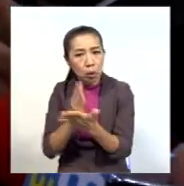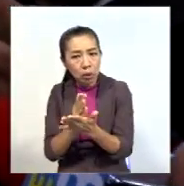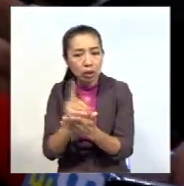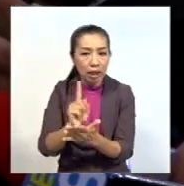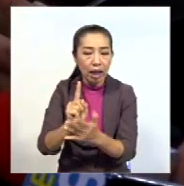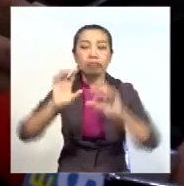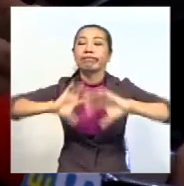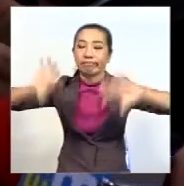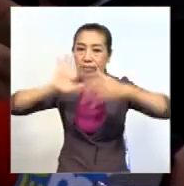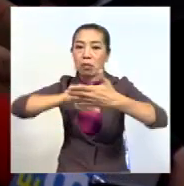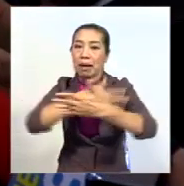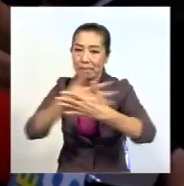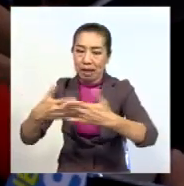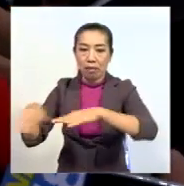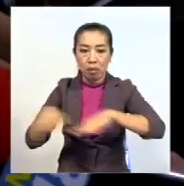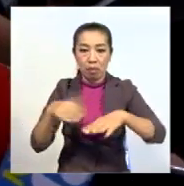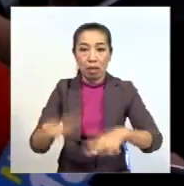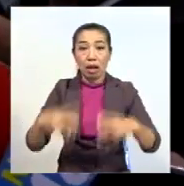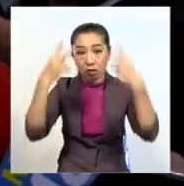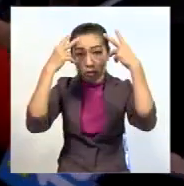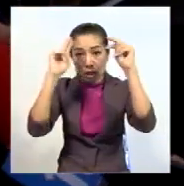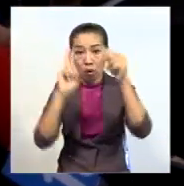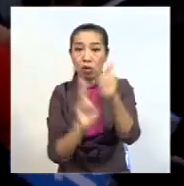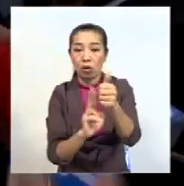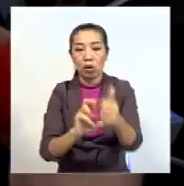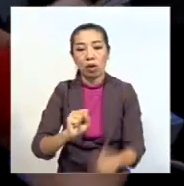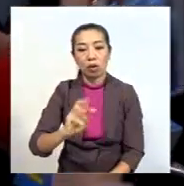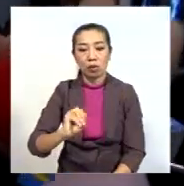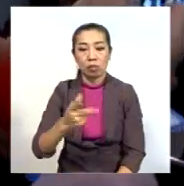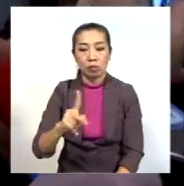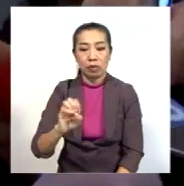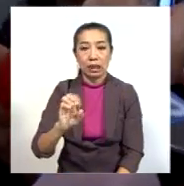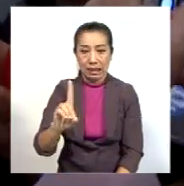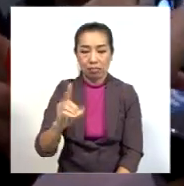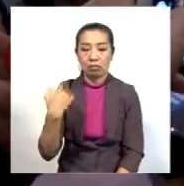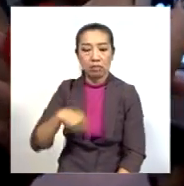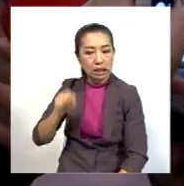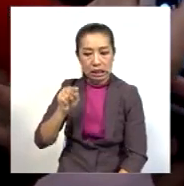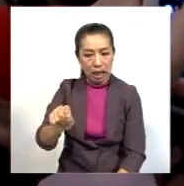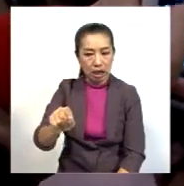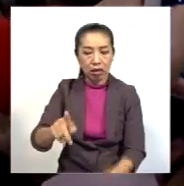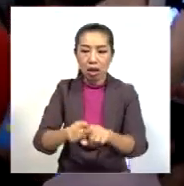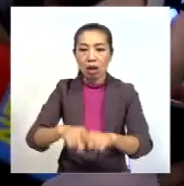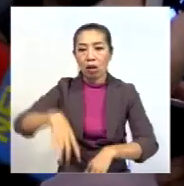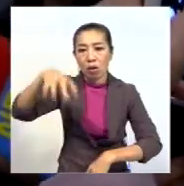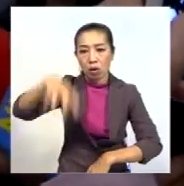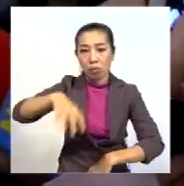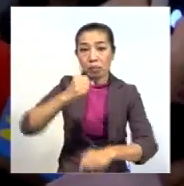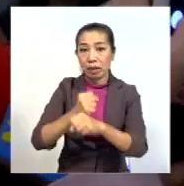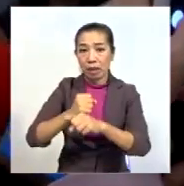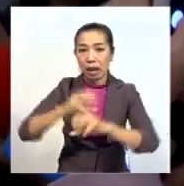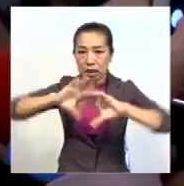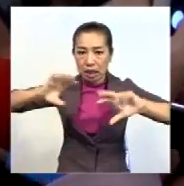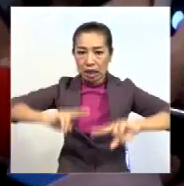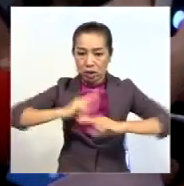างแผนเตรียมรับมือเอาไว้แล้วค่ะโดยนายสมคิดจาตุศรีพิทักษ์รองนายกรัฐมนตรีก็สั่งการให้รัฐวิสาหกิจปรับแผนการ